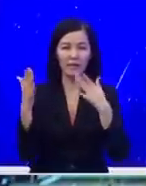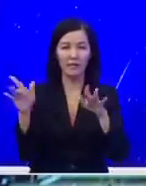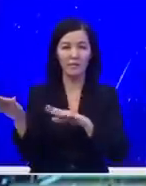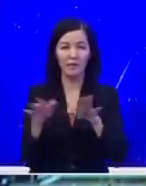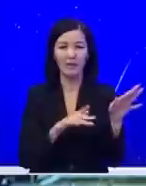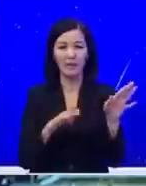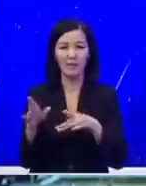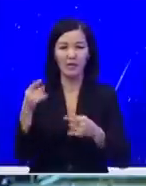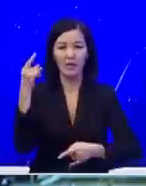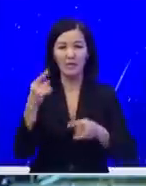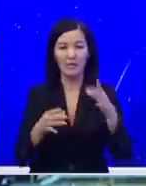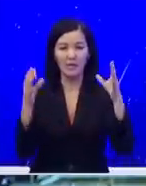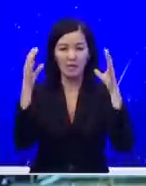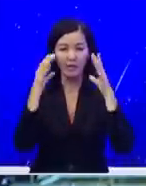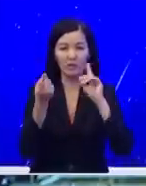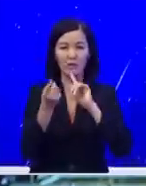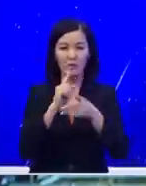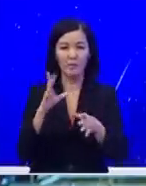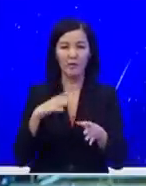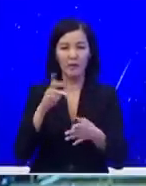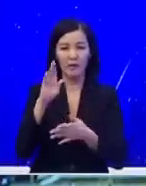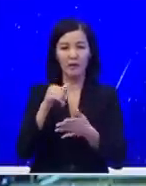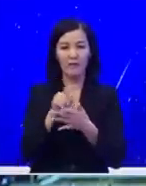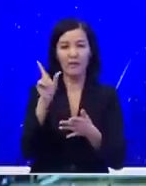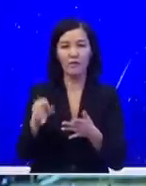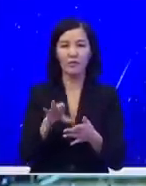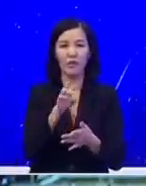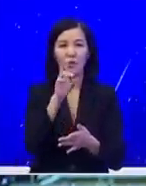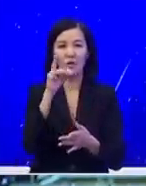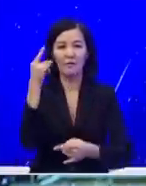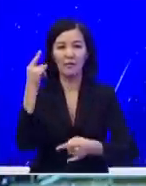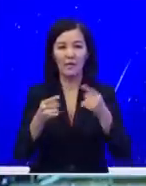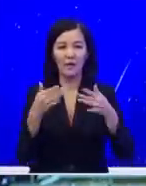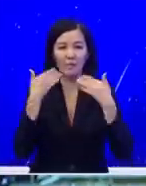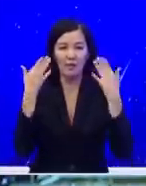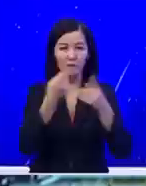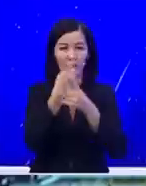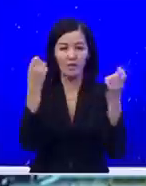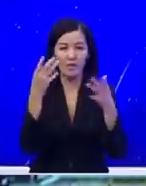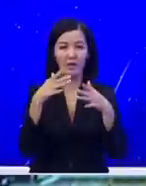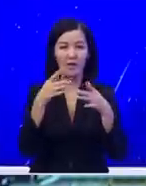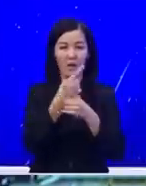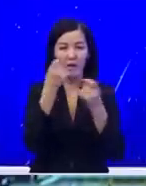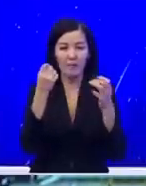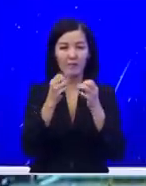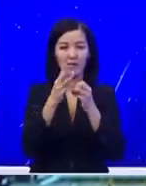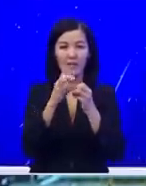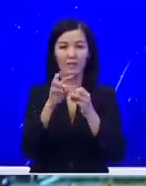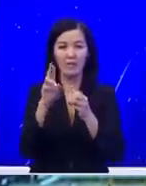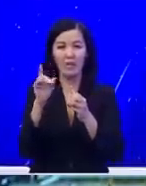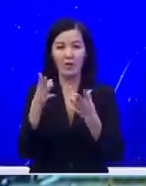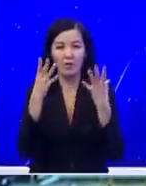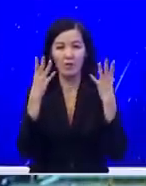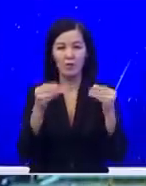сетка теле- и радиовещания. Глава государства Касым-Жомарт Токаев в телеобращении к народу страны объявил 13 июля